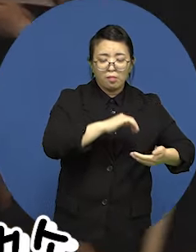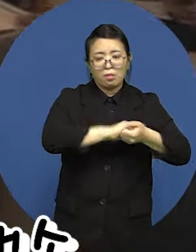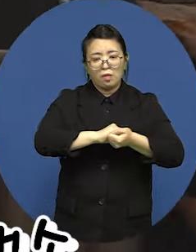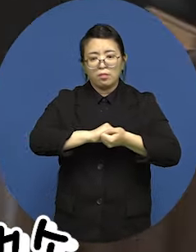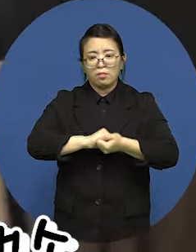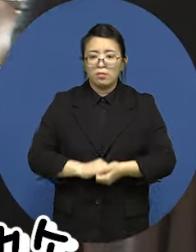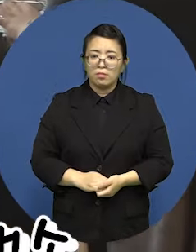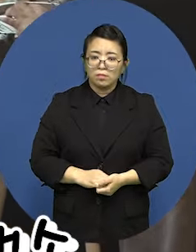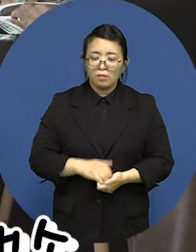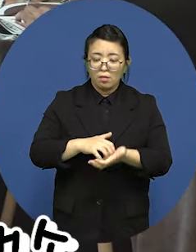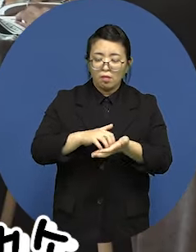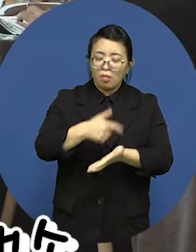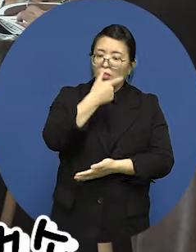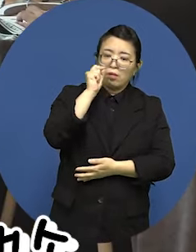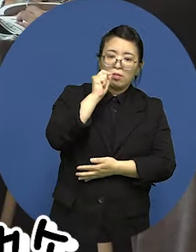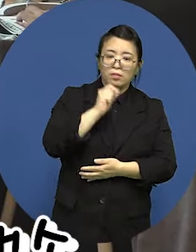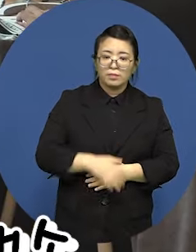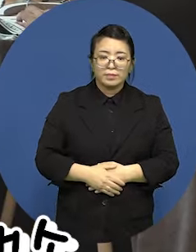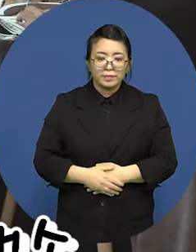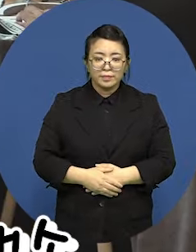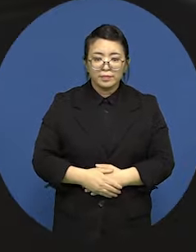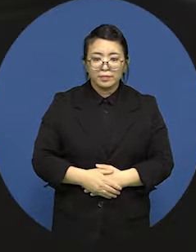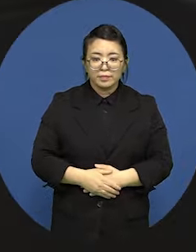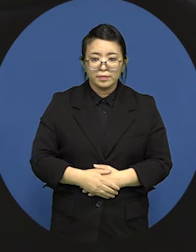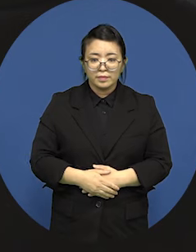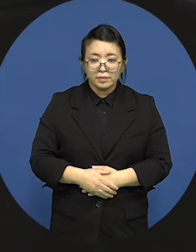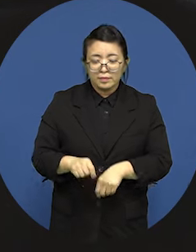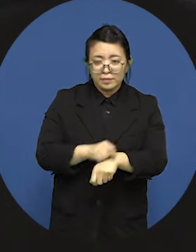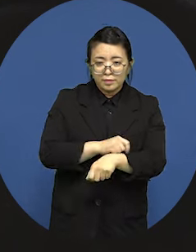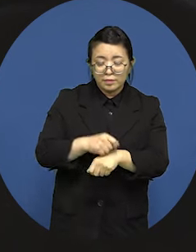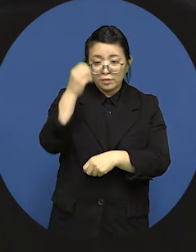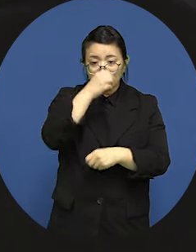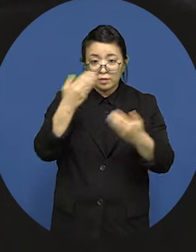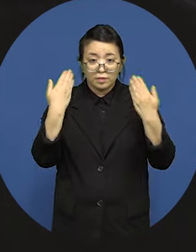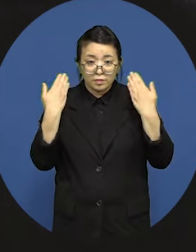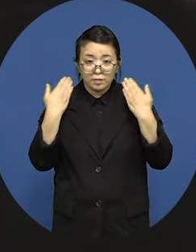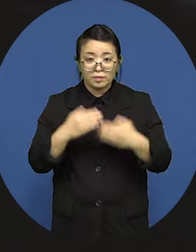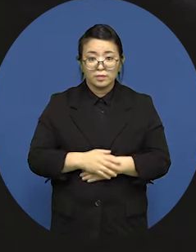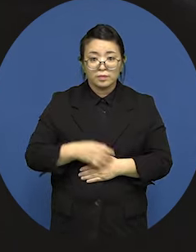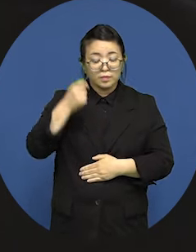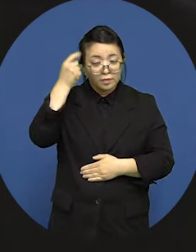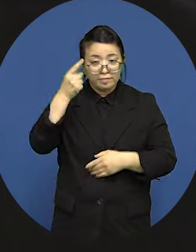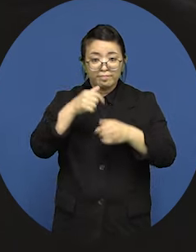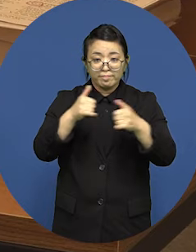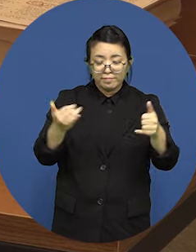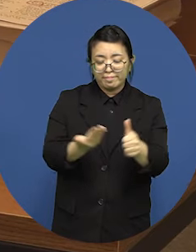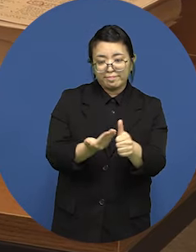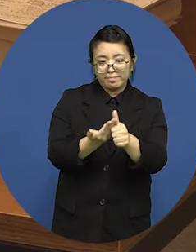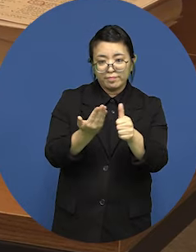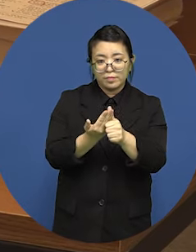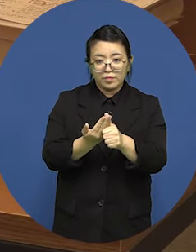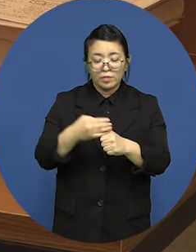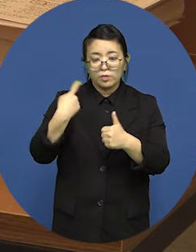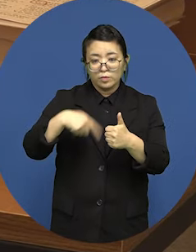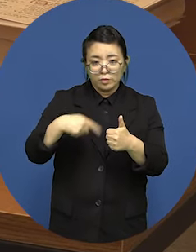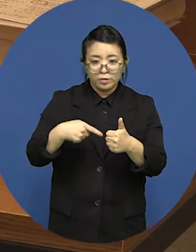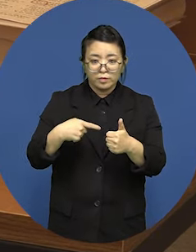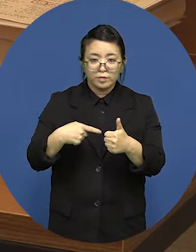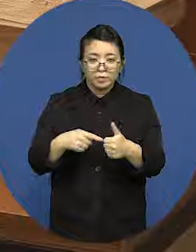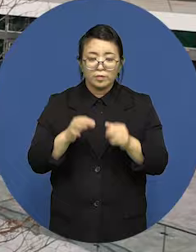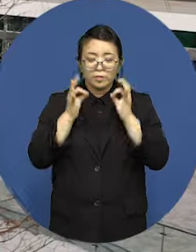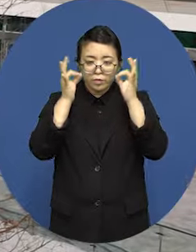예정인 특성화고는 기업과 대학 간의 산업기능인력 교육 연계를 강화하고 있습니다. 시민들의